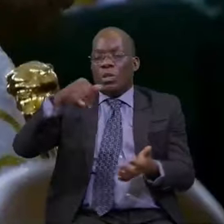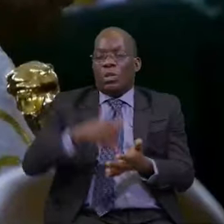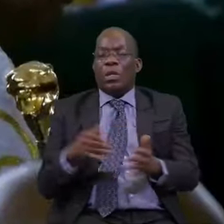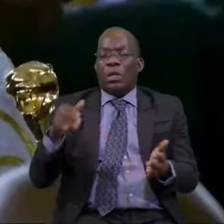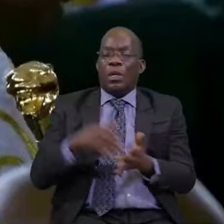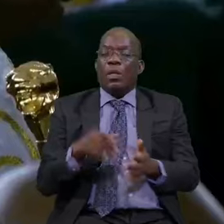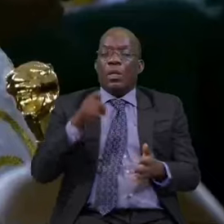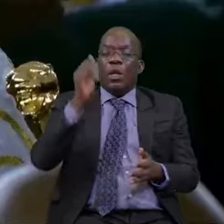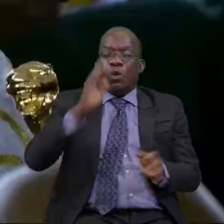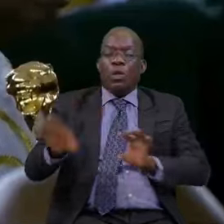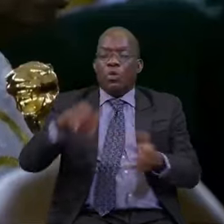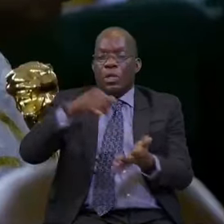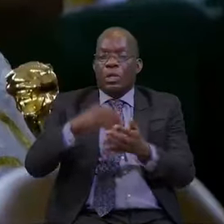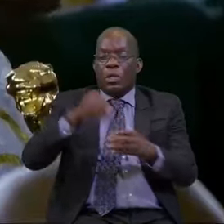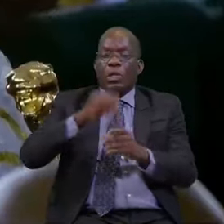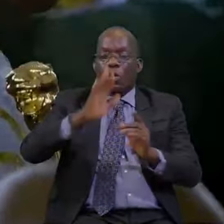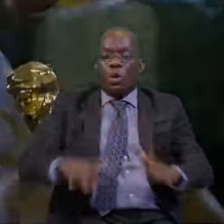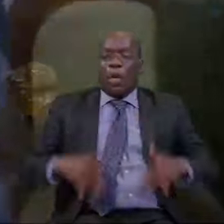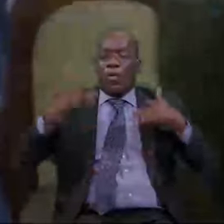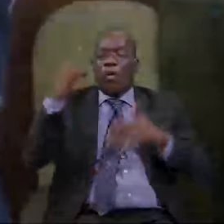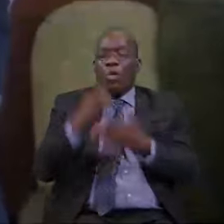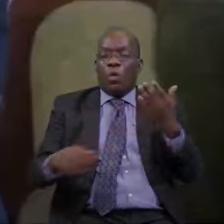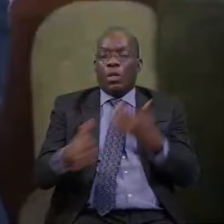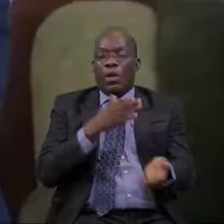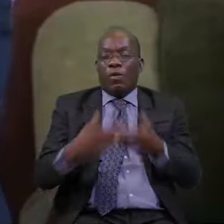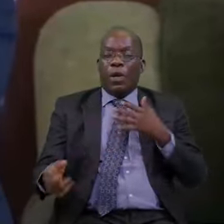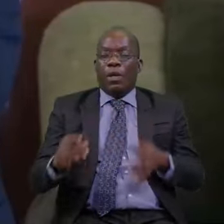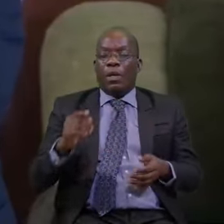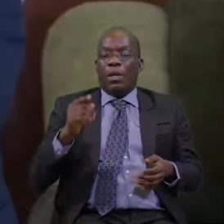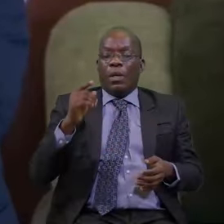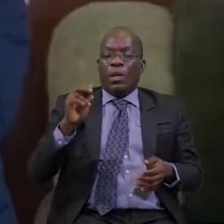Il le fera dans votre vie. Quels que soient vos besoins,